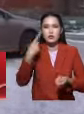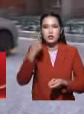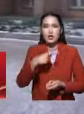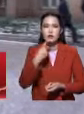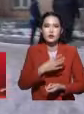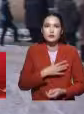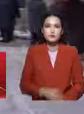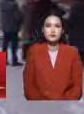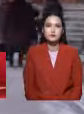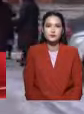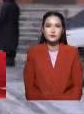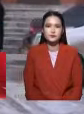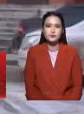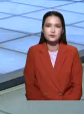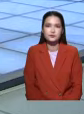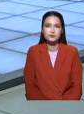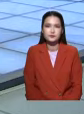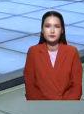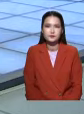Самат Орынбаев, Астана Таймс.